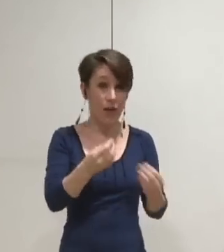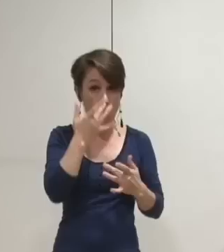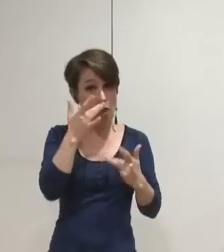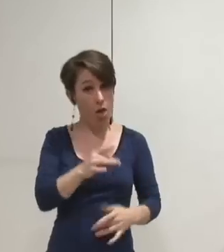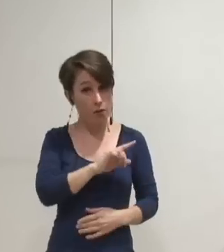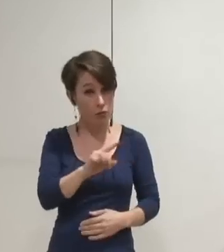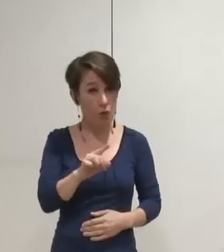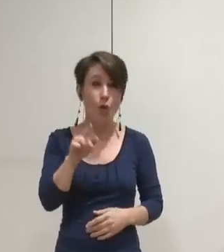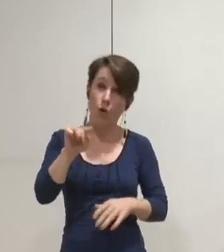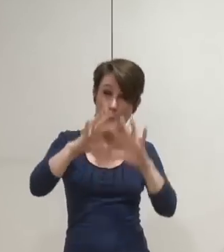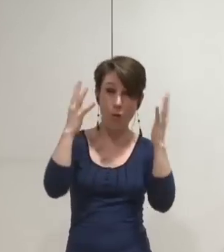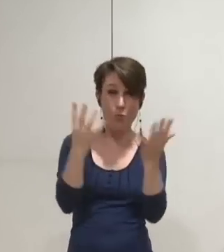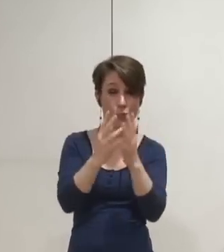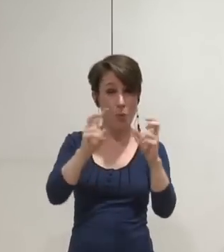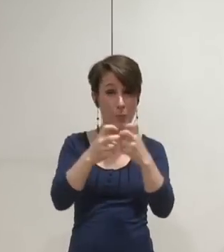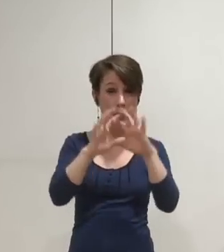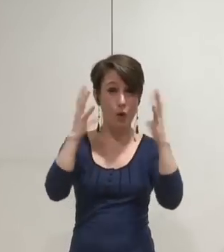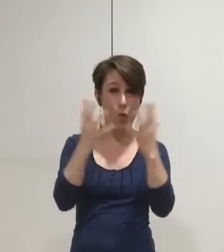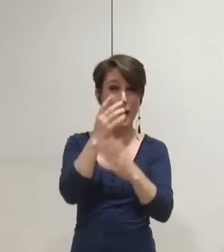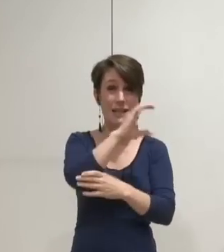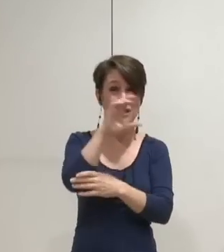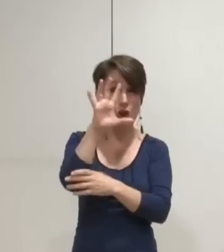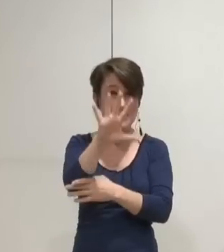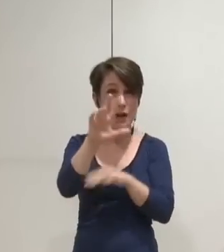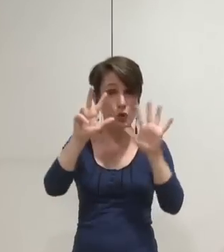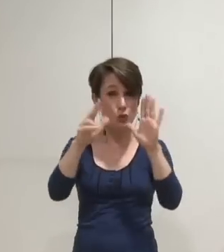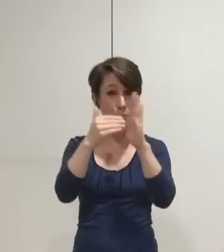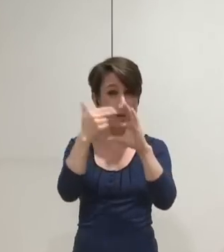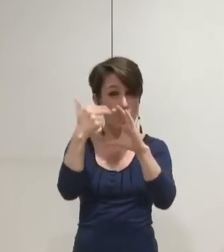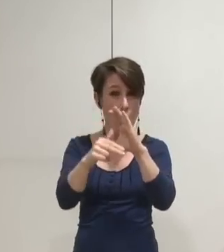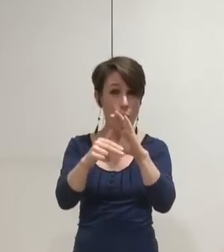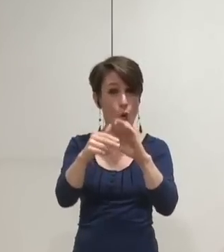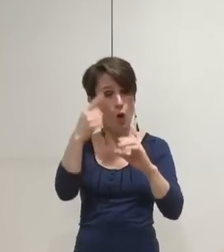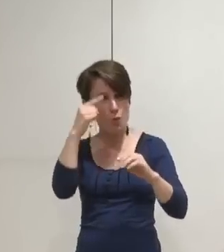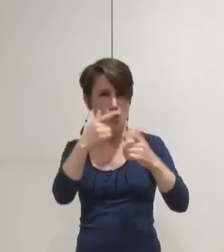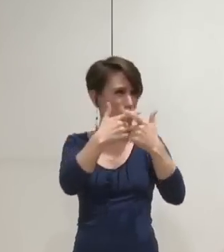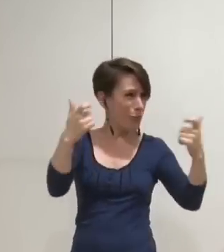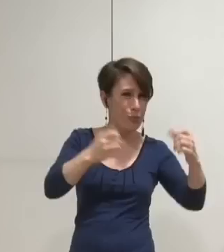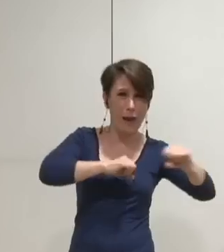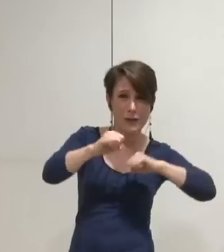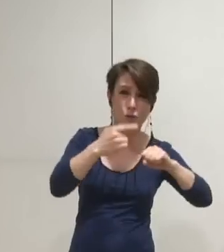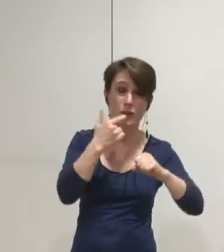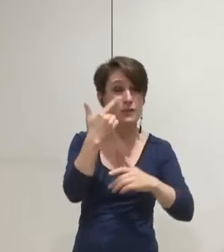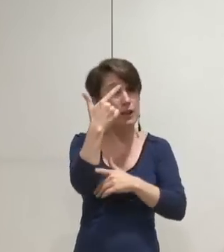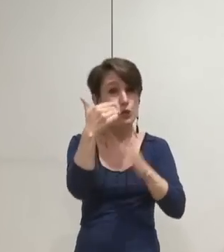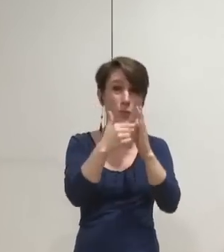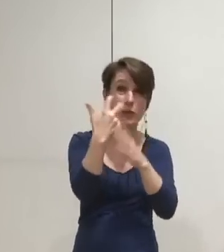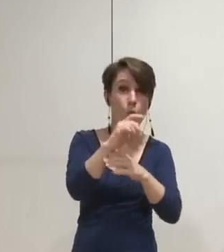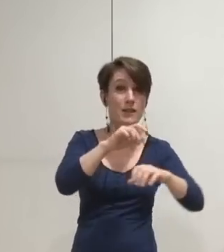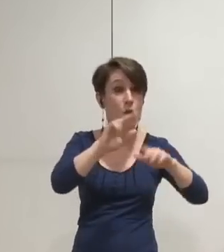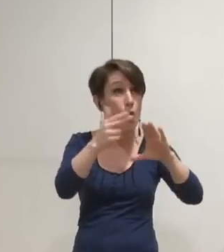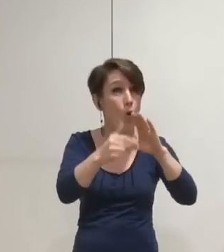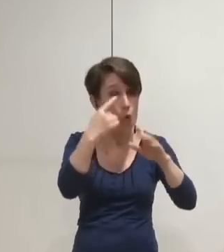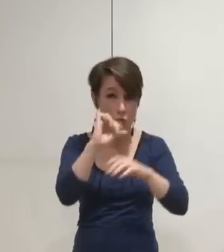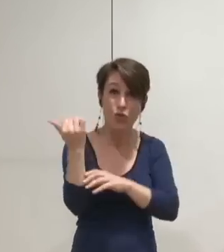de 158000 € ce qui fait moins de 2800 € par action il faut oublier personne on est bien d'accord nous c'est ce que nous